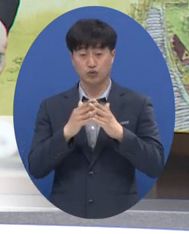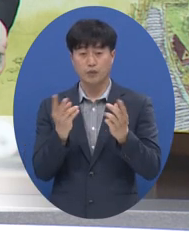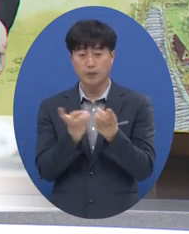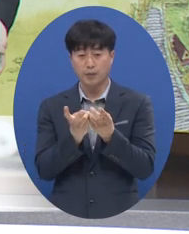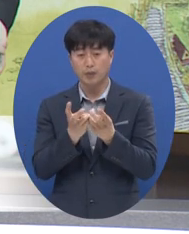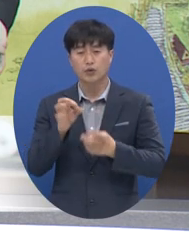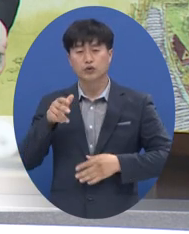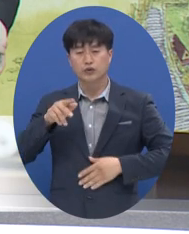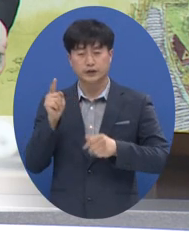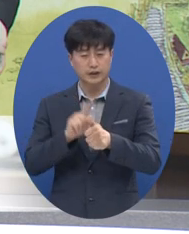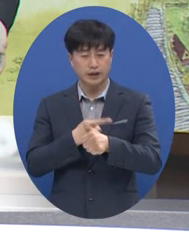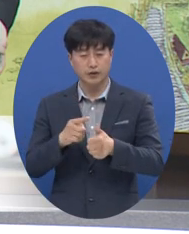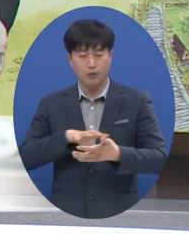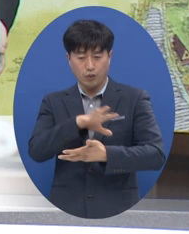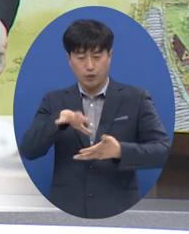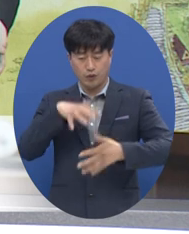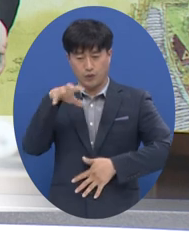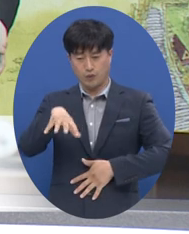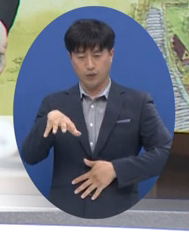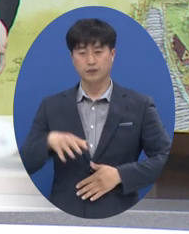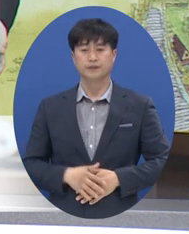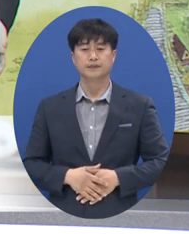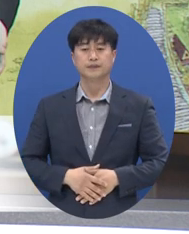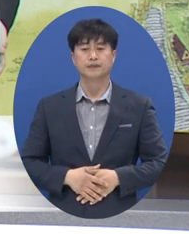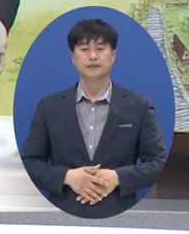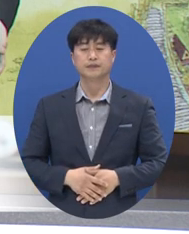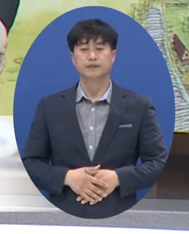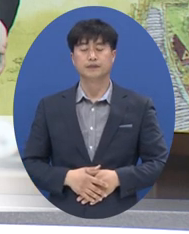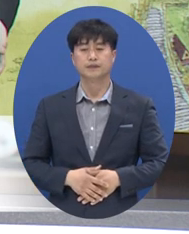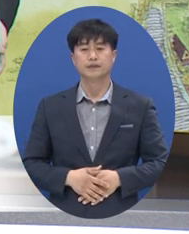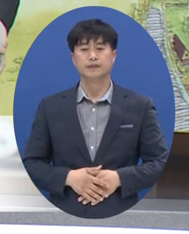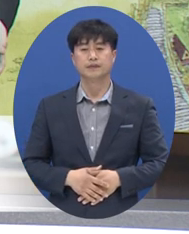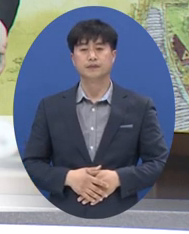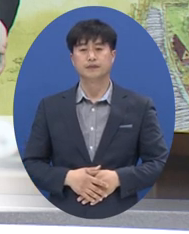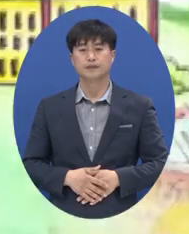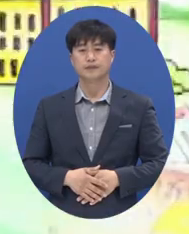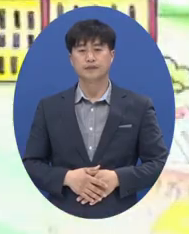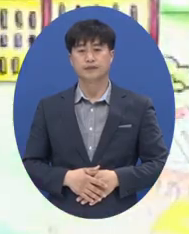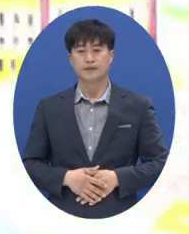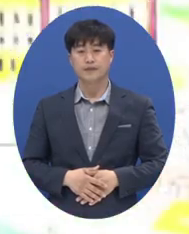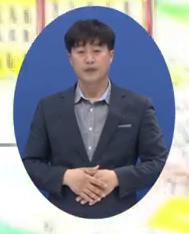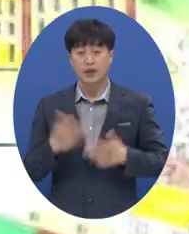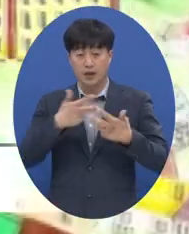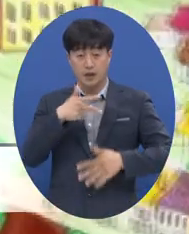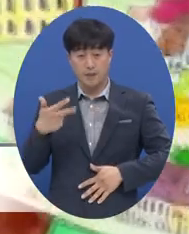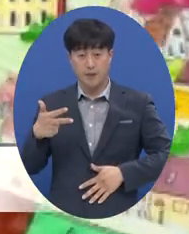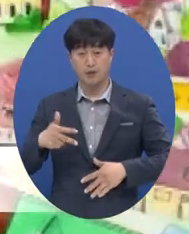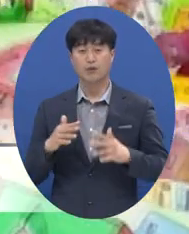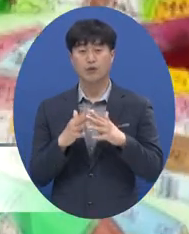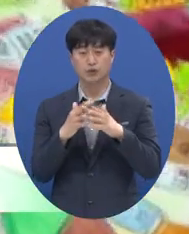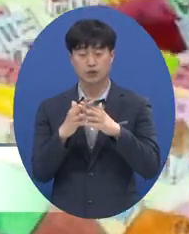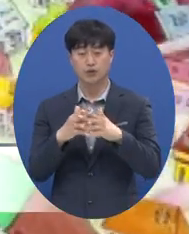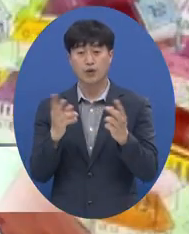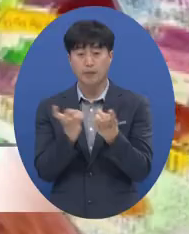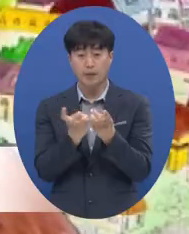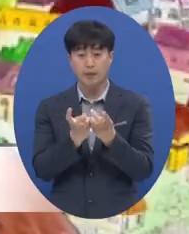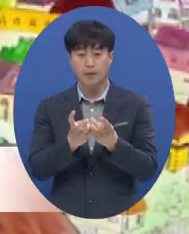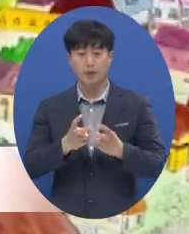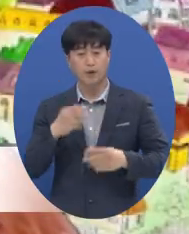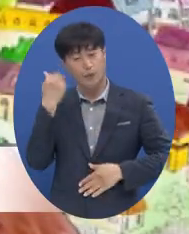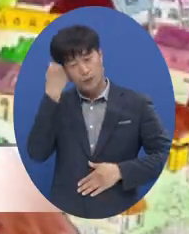복합 휴양 시설이 인데요 경기북부 뽁 힌트 이제 보돕니다 덴마크 건축양식의